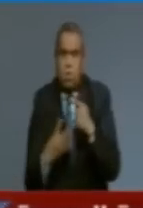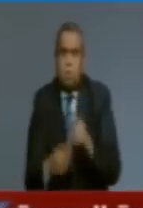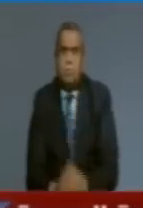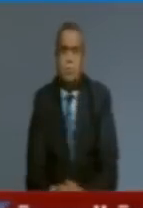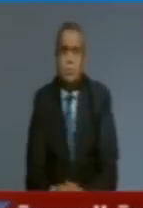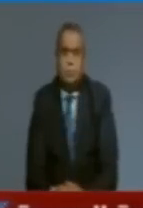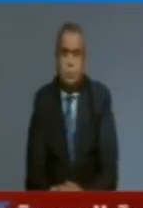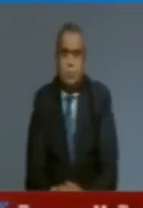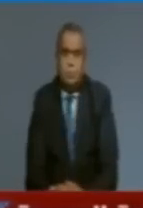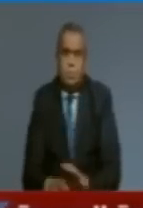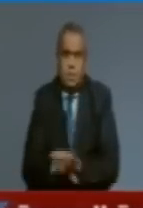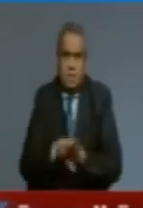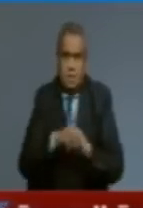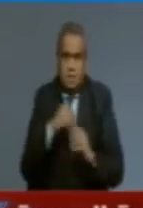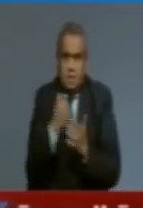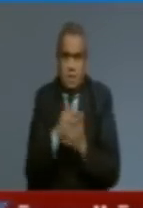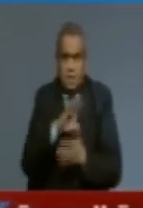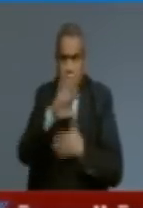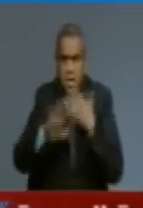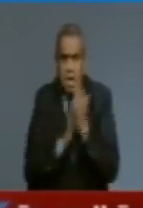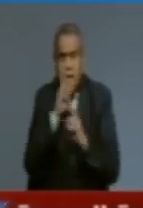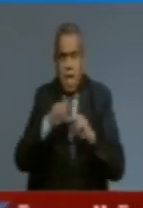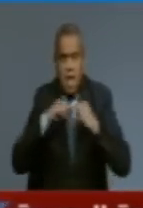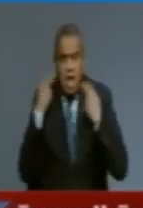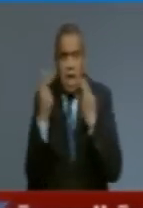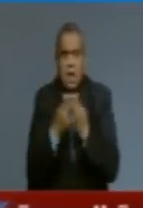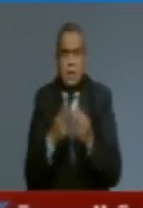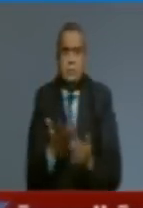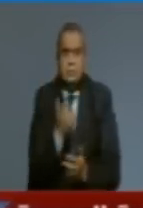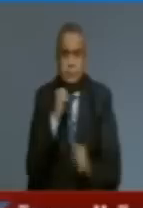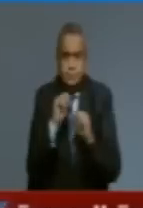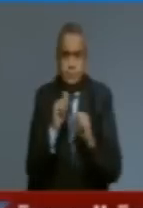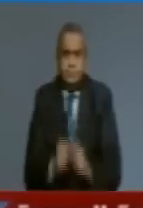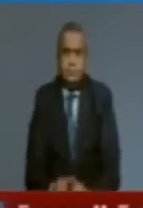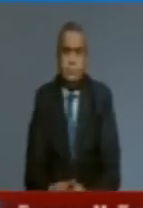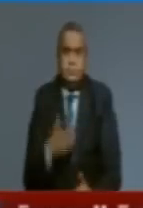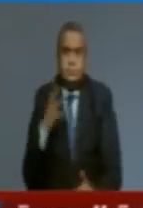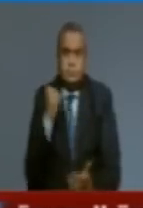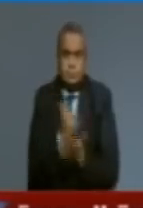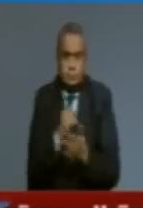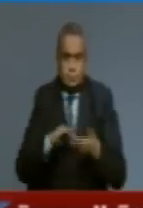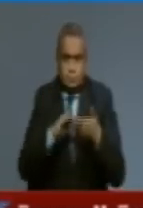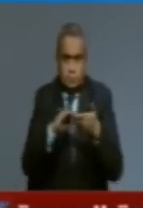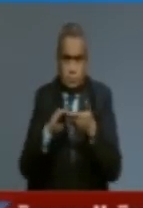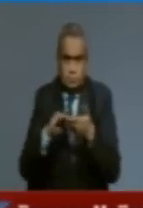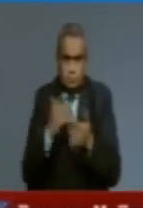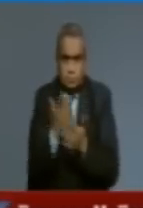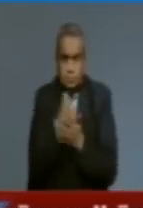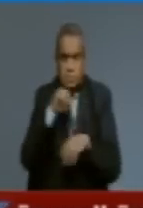الناتج المحلي المالي العالمي هي تعود إلى دول بريكس.